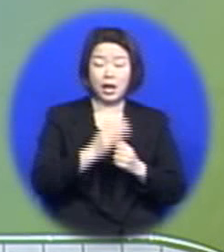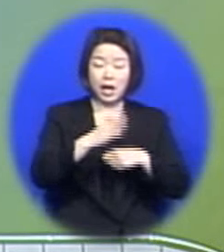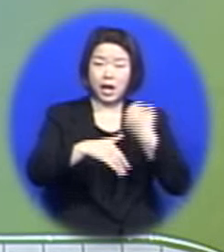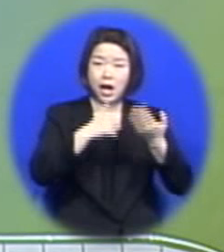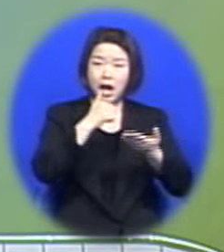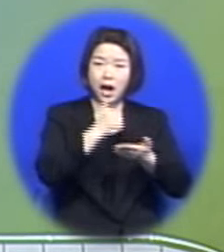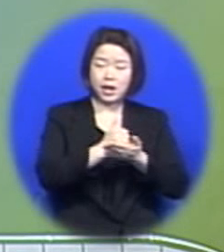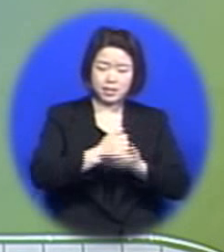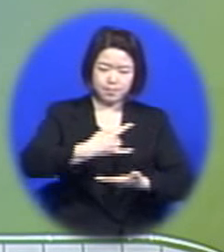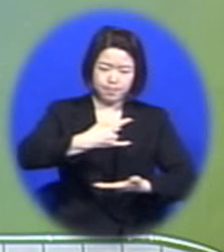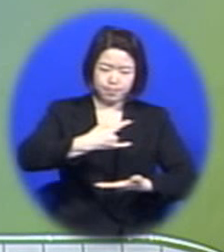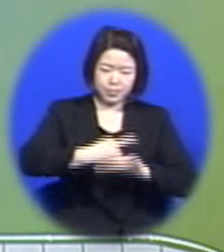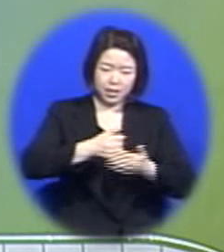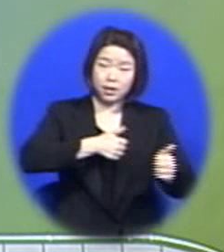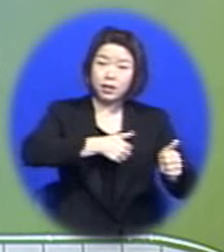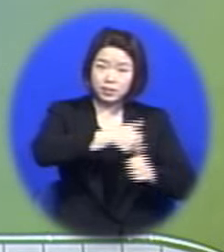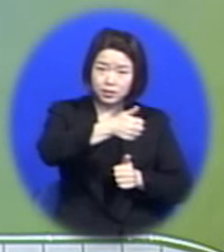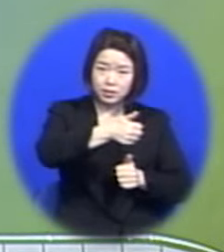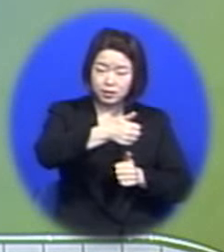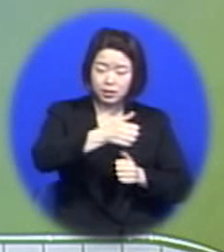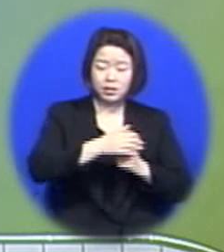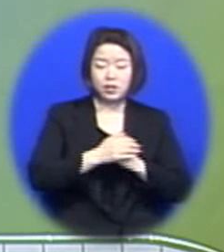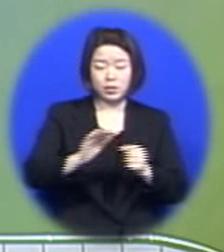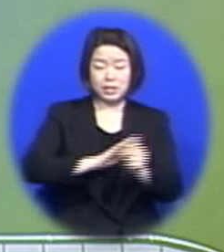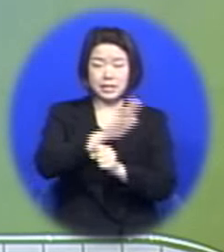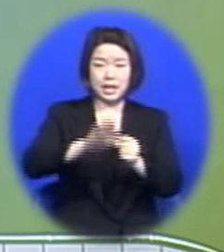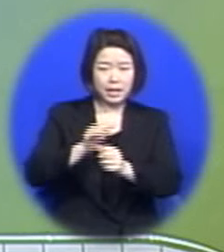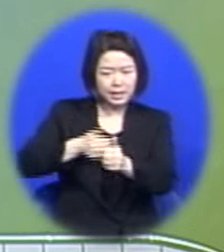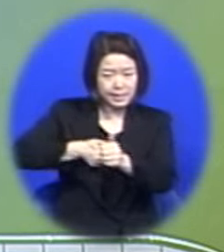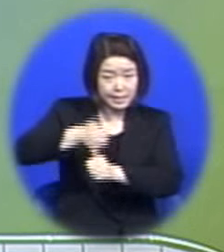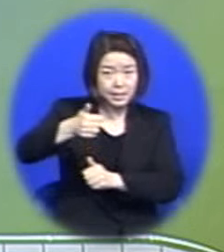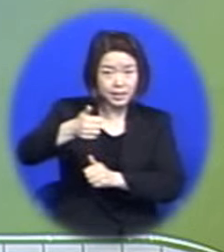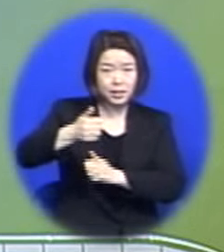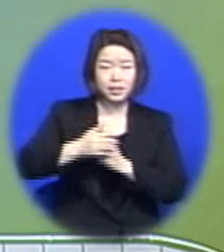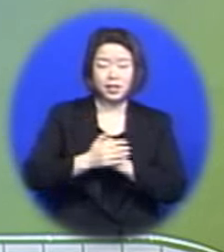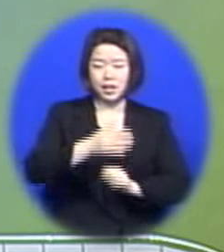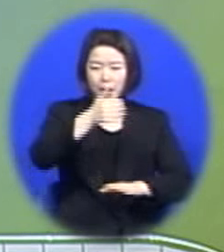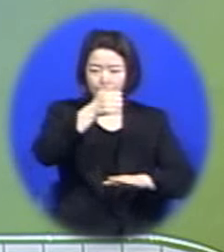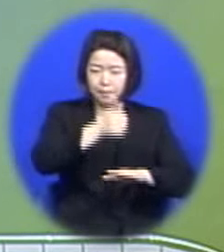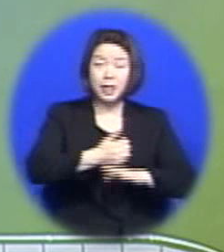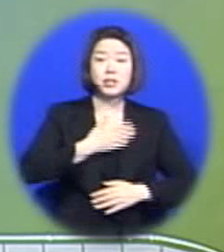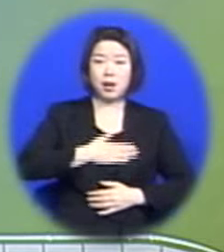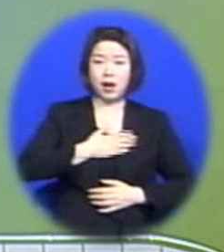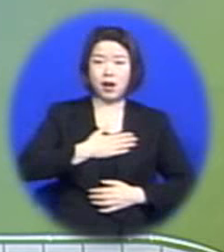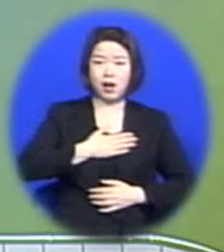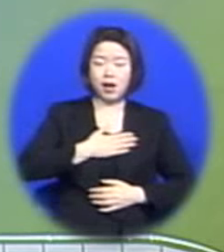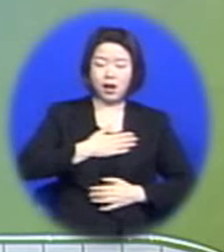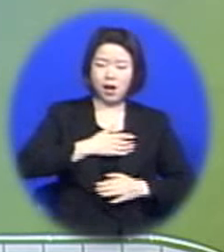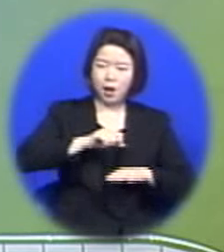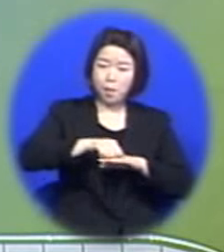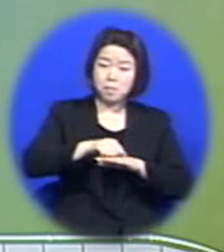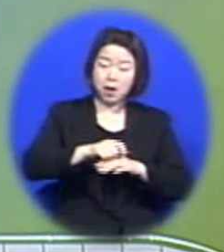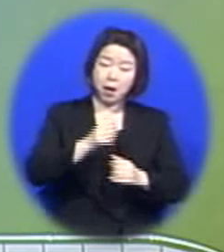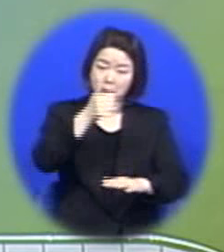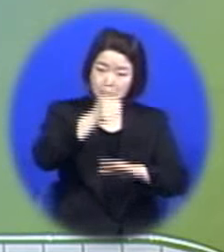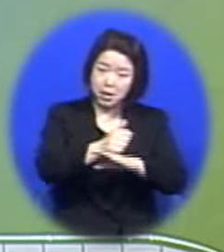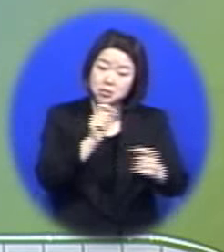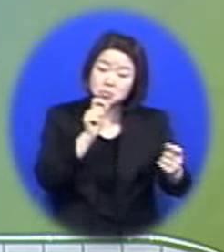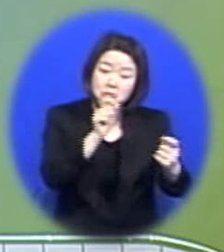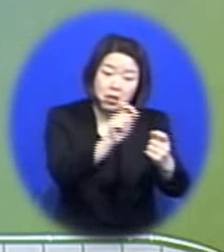하나님의 의가 승리하는, 사랑이 승리하는 마지막을 알아요. 굳이 마지막 가서 볼 게